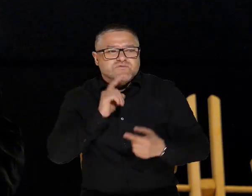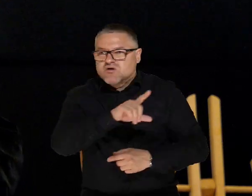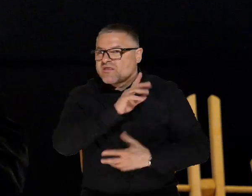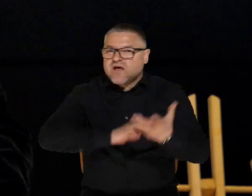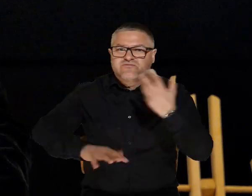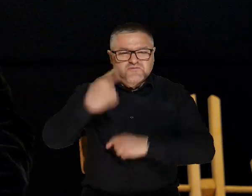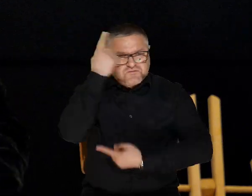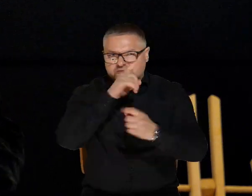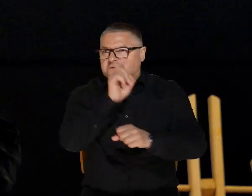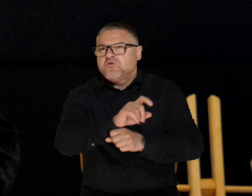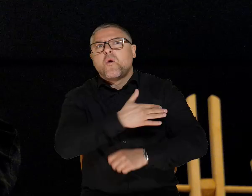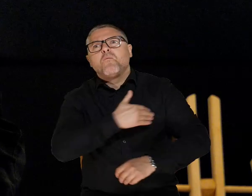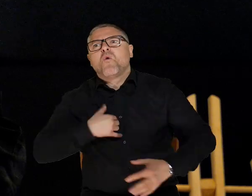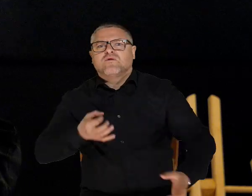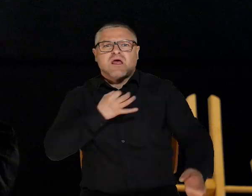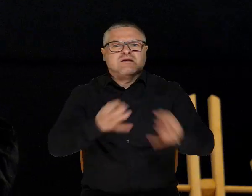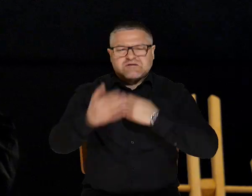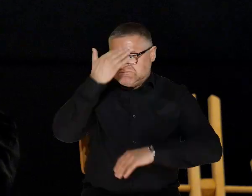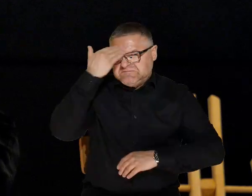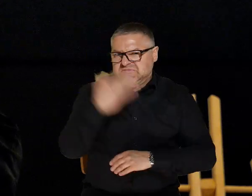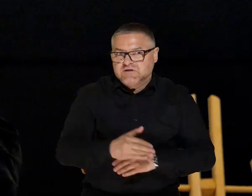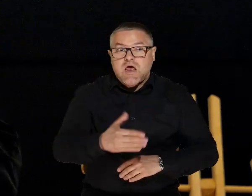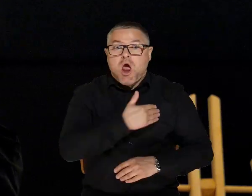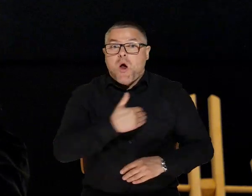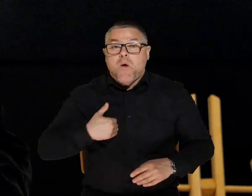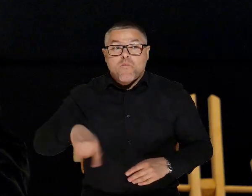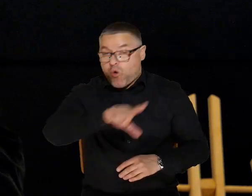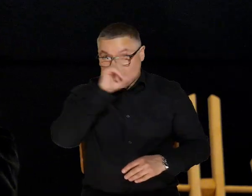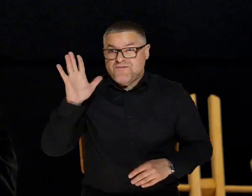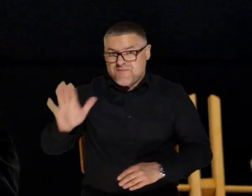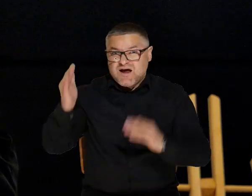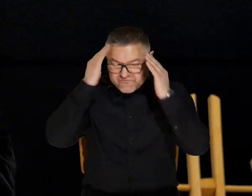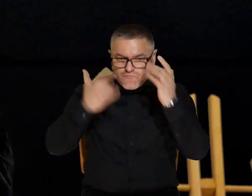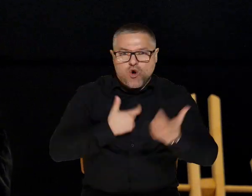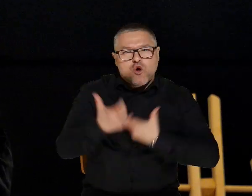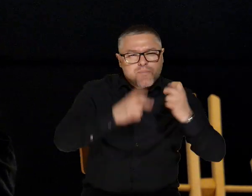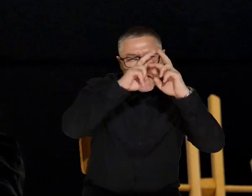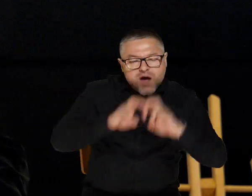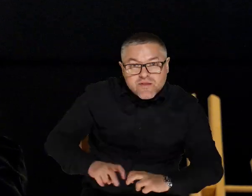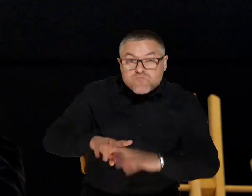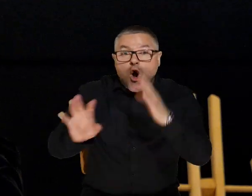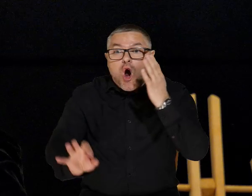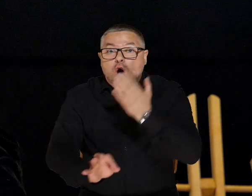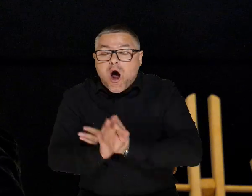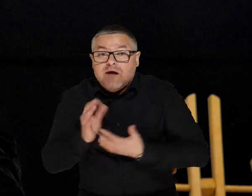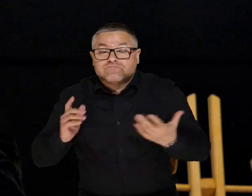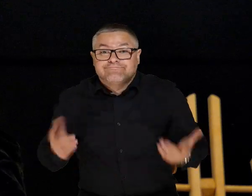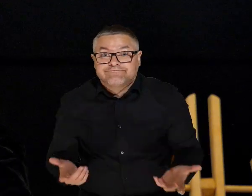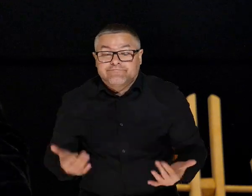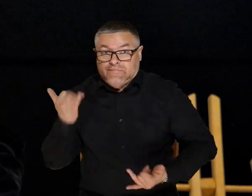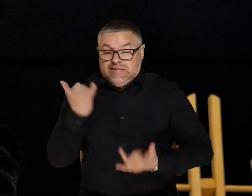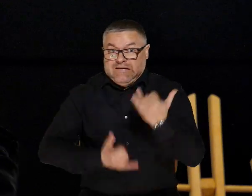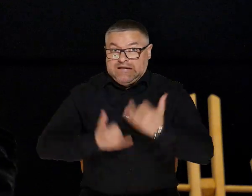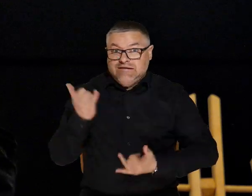na świecie, jeżeli chodzi o polską historię. I myślę, że Polacy mają tego świadomość i potem zaczęliśmy robić badania tego i okazuje się, że